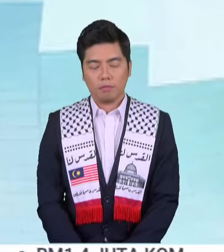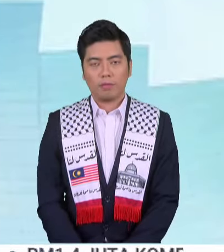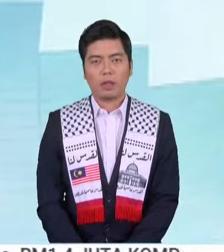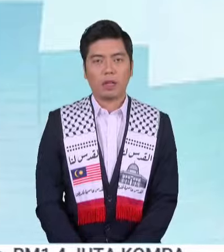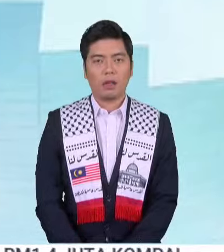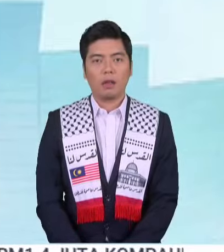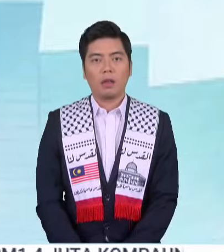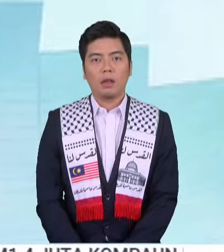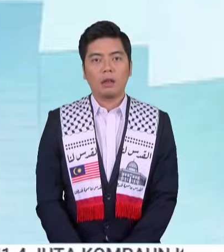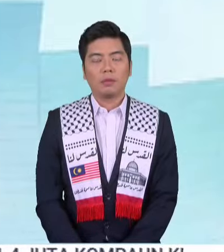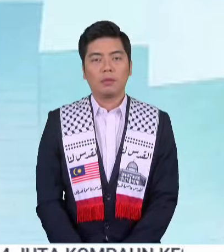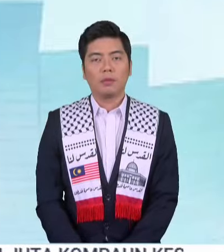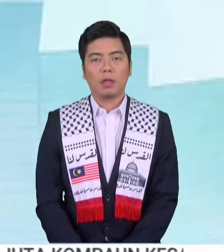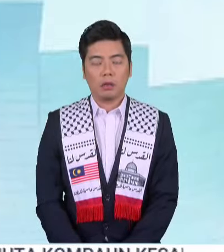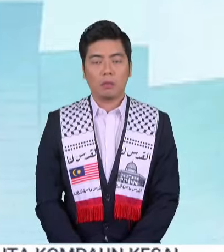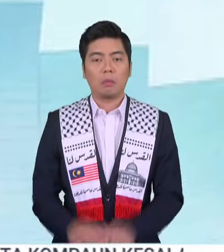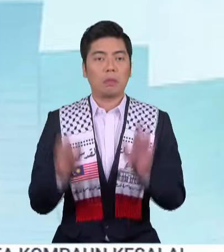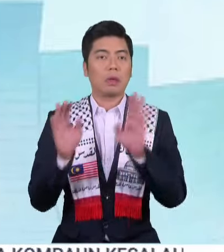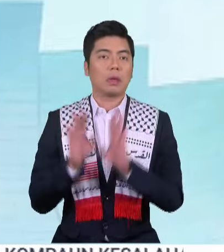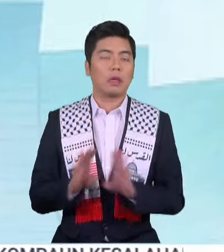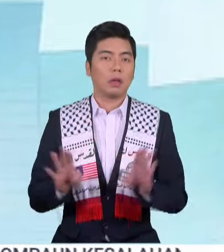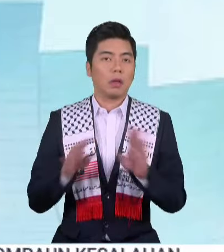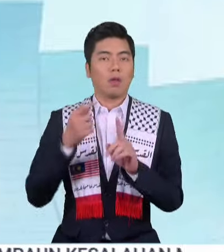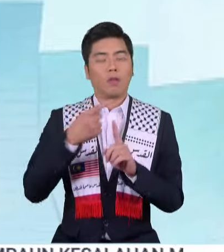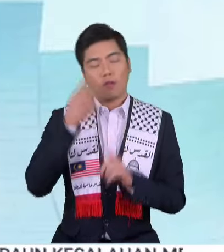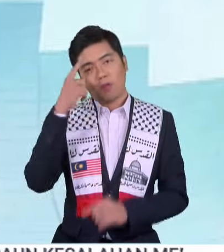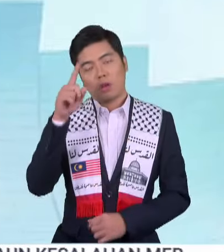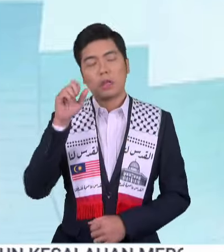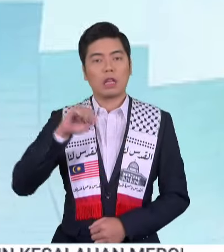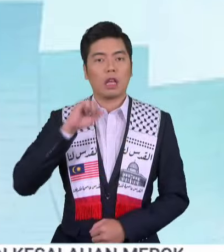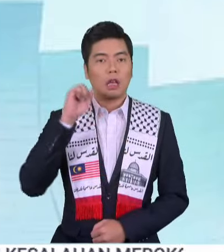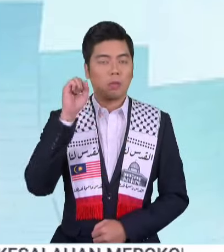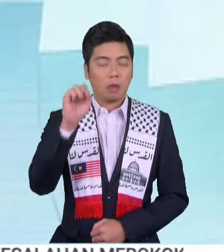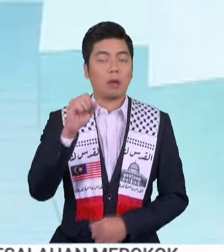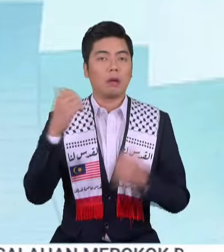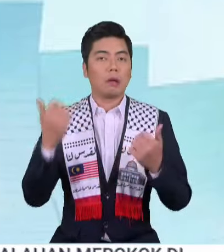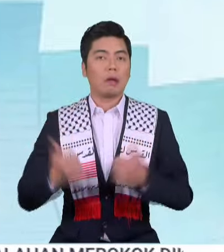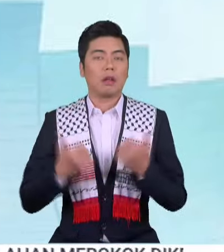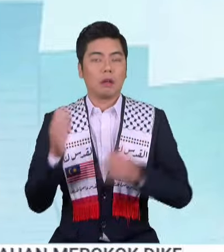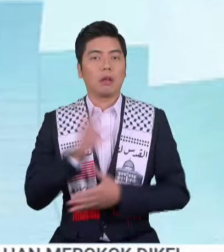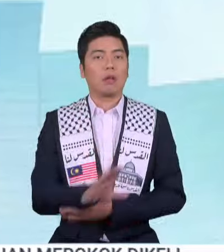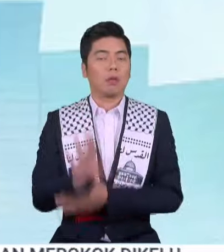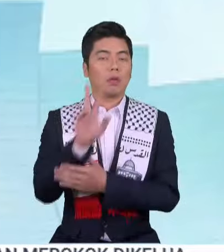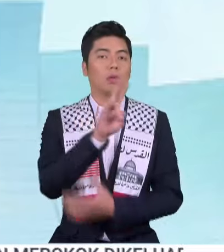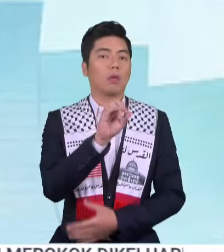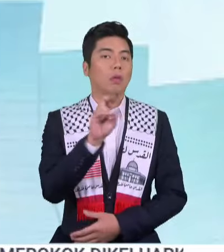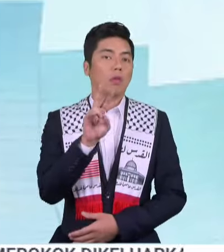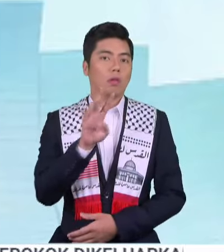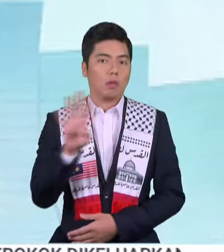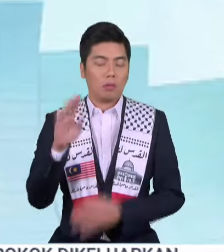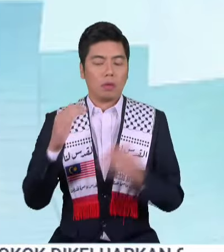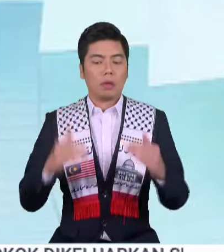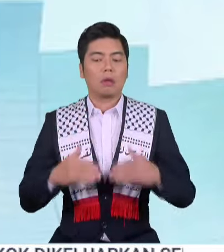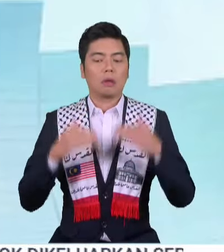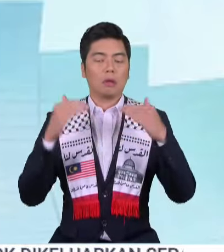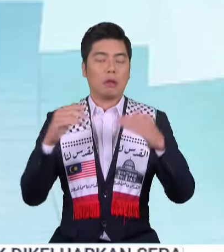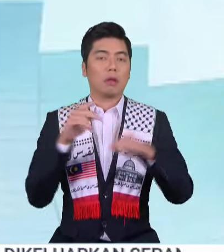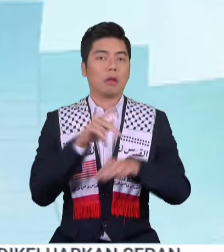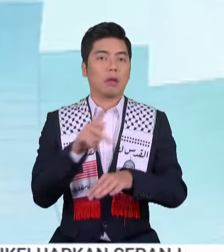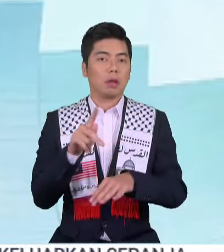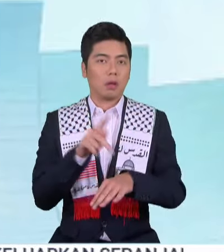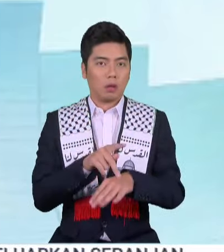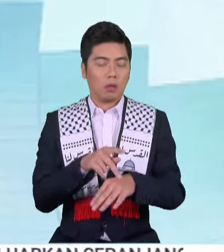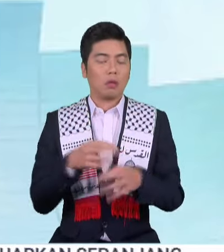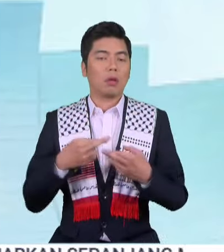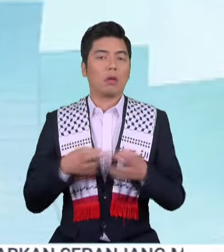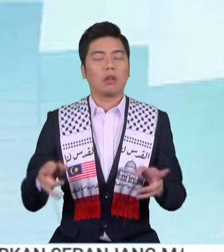Kembali semula dalam berita wilayah. Antara paparan dari negeri di bawah bayu, sambutan Aidilfitri Madani 2024 peringkat kebangsaan